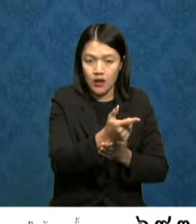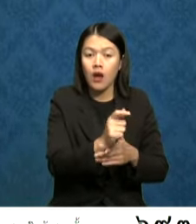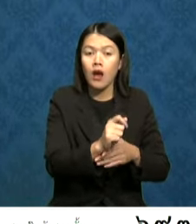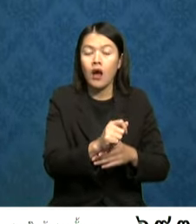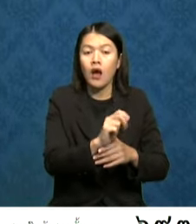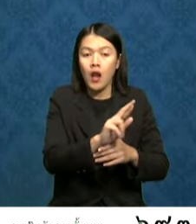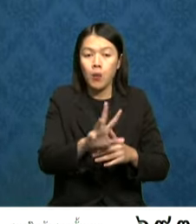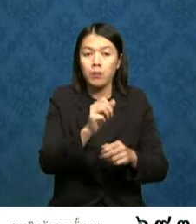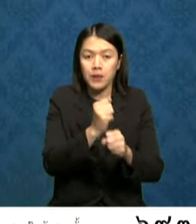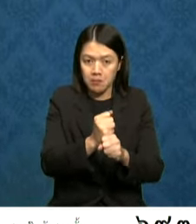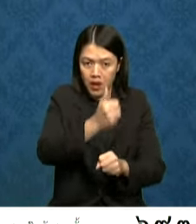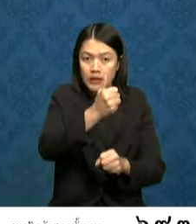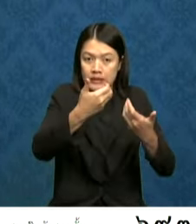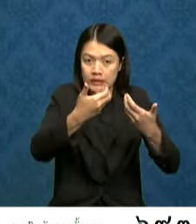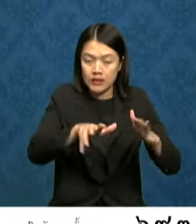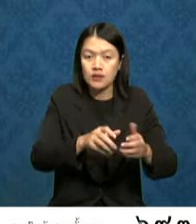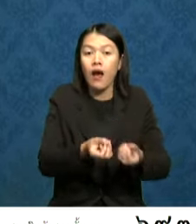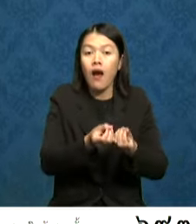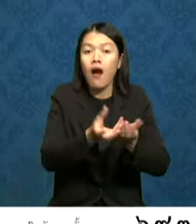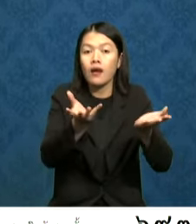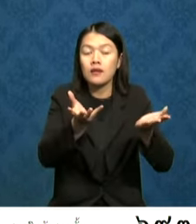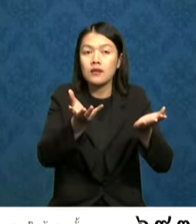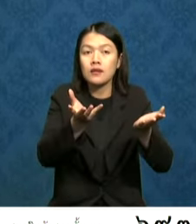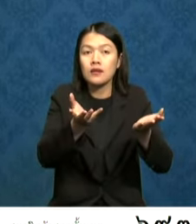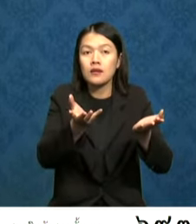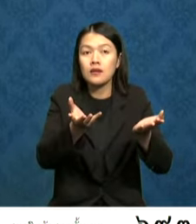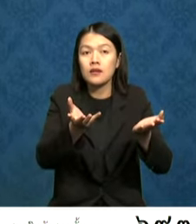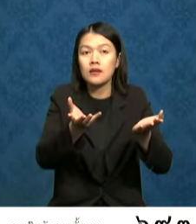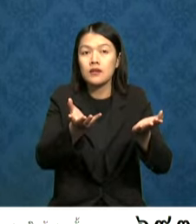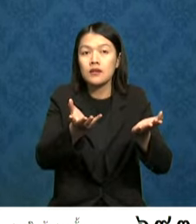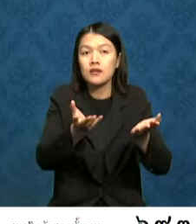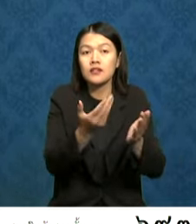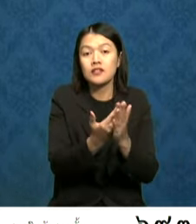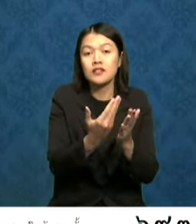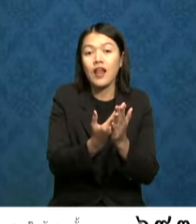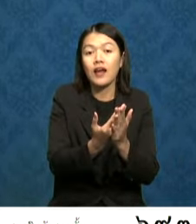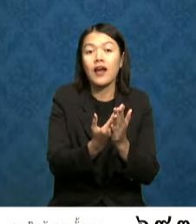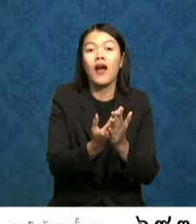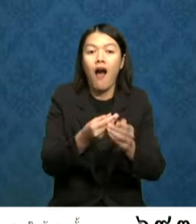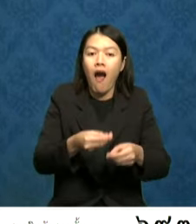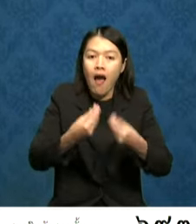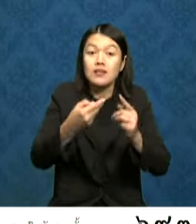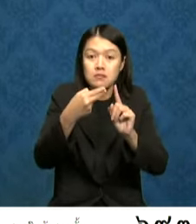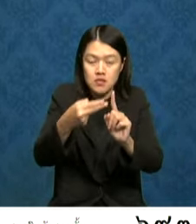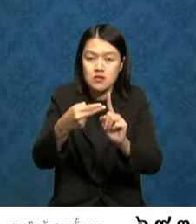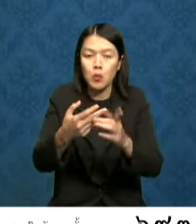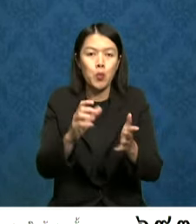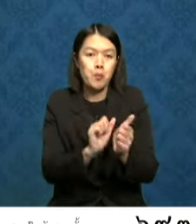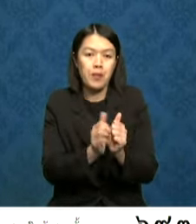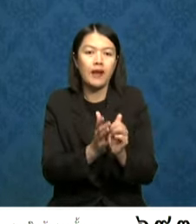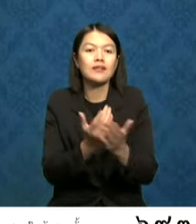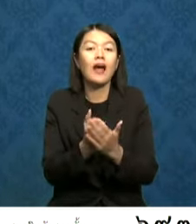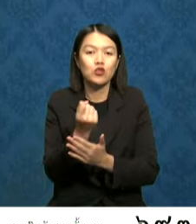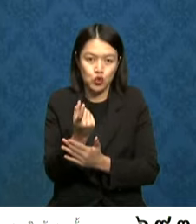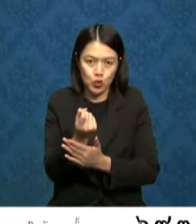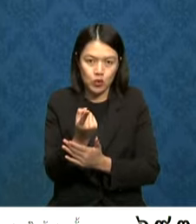เนี่ยถ้าเสร็จทันก็จะแจกก็จะก็จะแจกเป็นเงินดิจิตอลแต่ถ้าไม่ทันก็จะแจกเป็นเงินสด